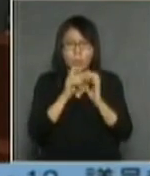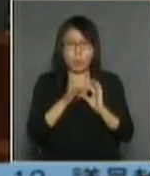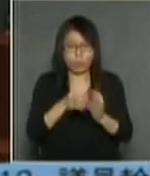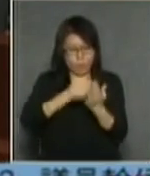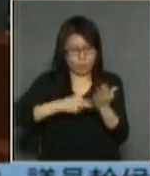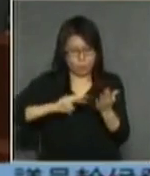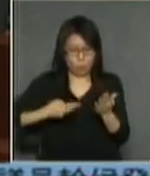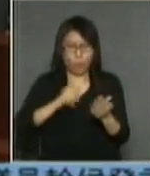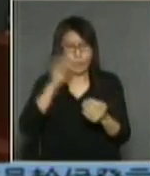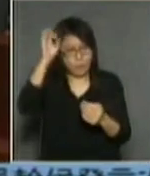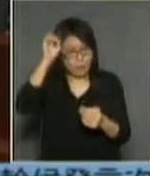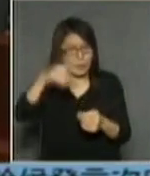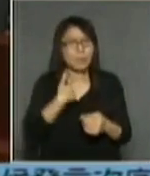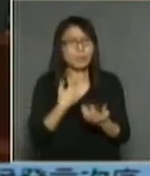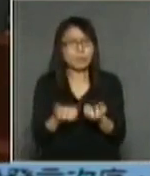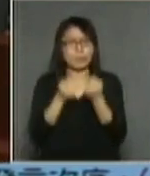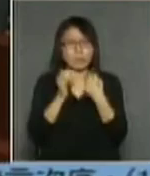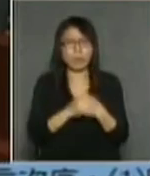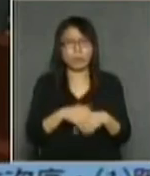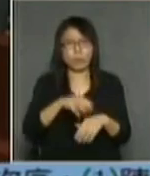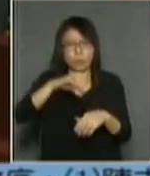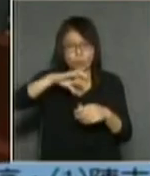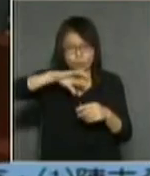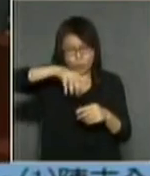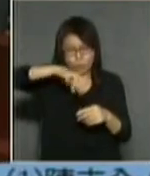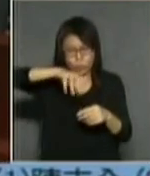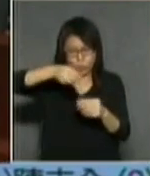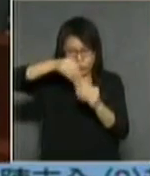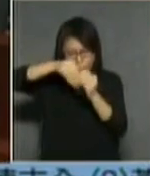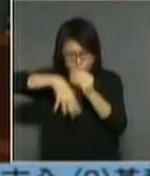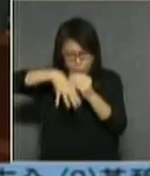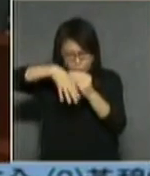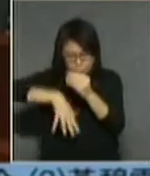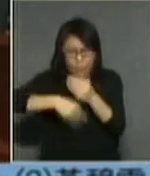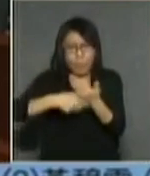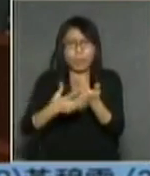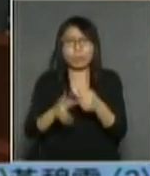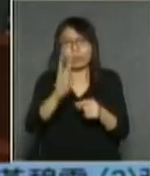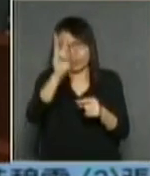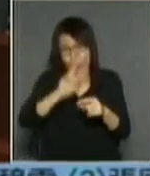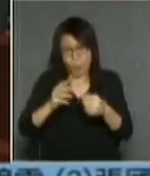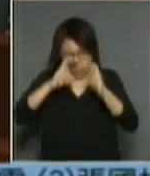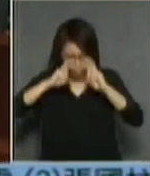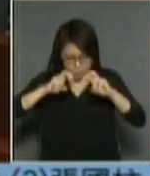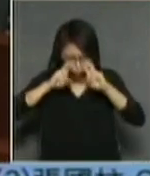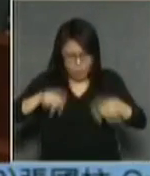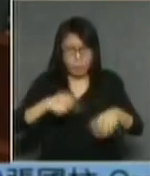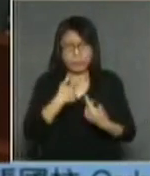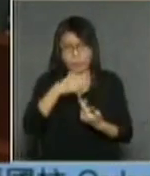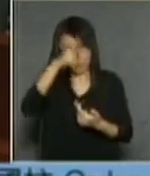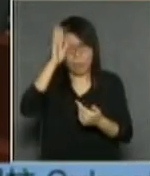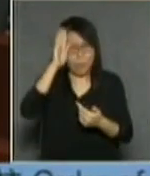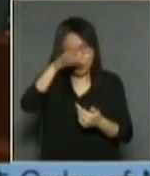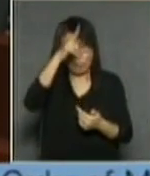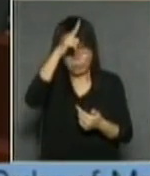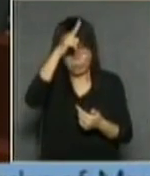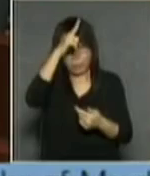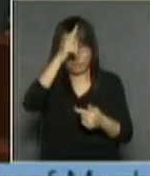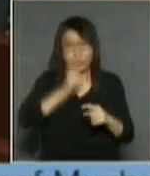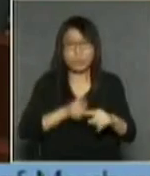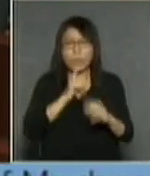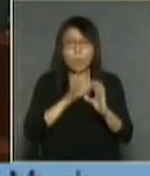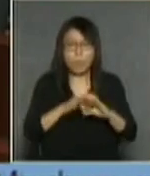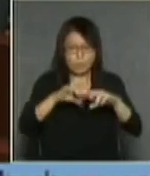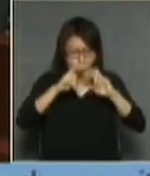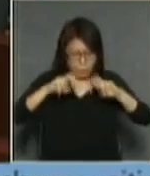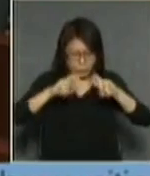面的建议，就是为滤水器的功能去进行一个检测。我亦都希望政府当局呢有关的检